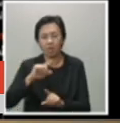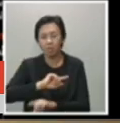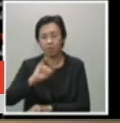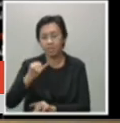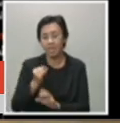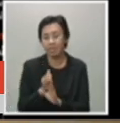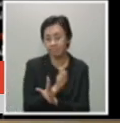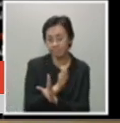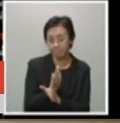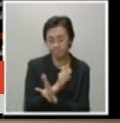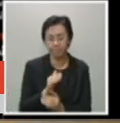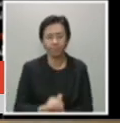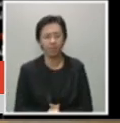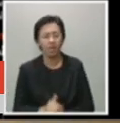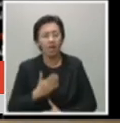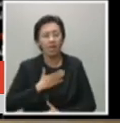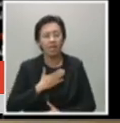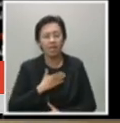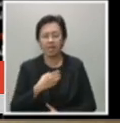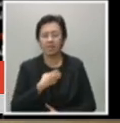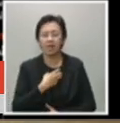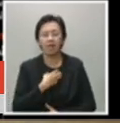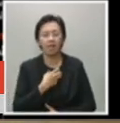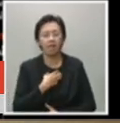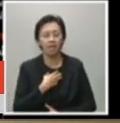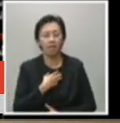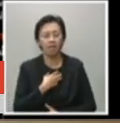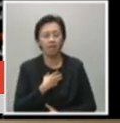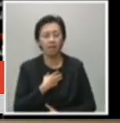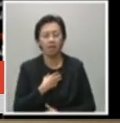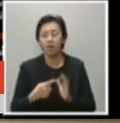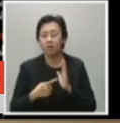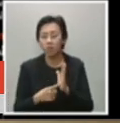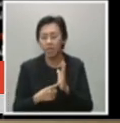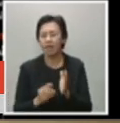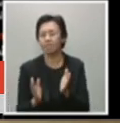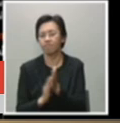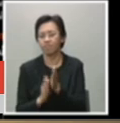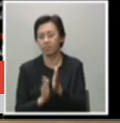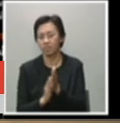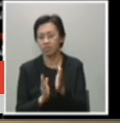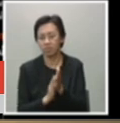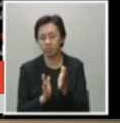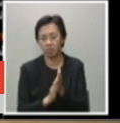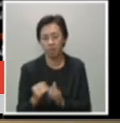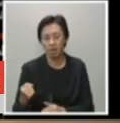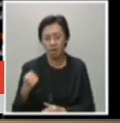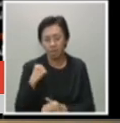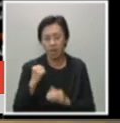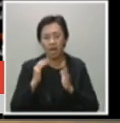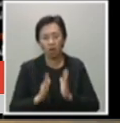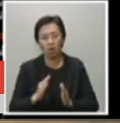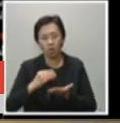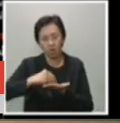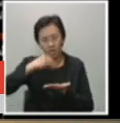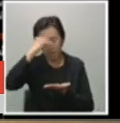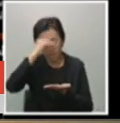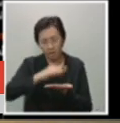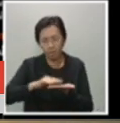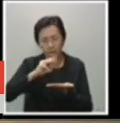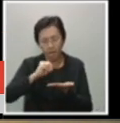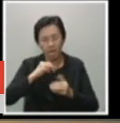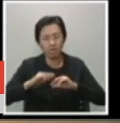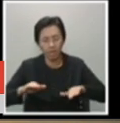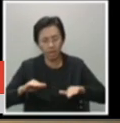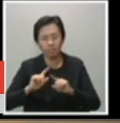ผ่านมาดิฉันขอเป็นอีกคนนึงที่แสดงความชื่นชมในพลังของคนรุ่นใหม่